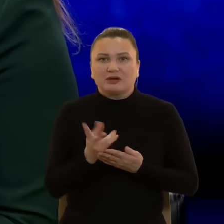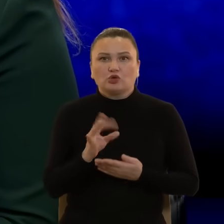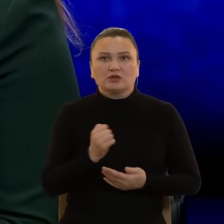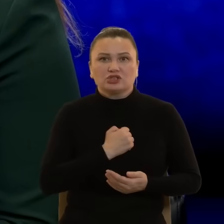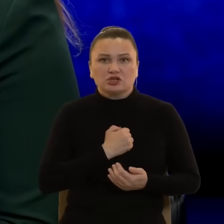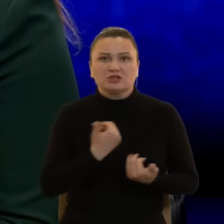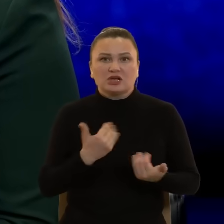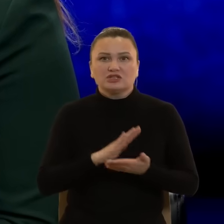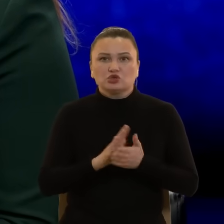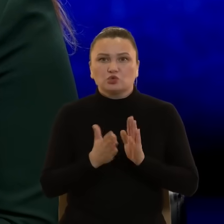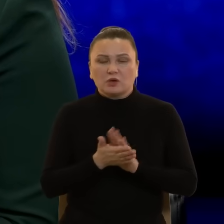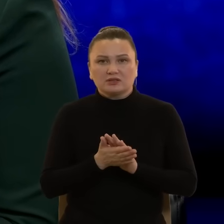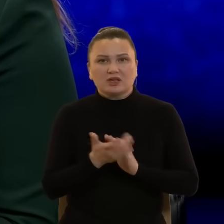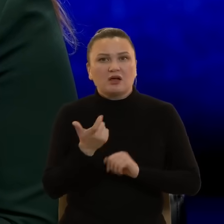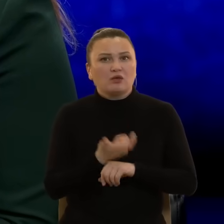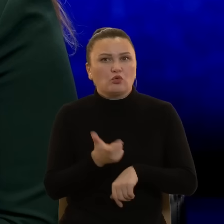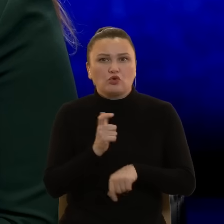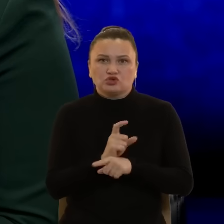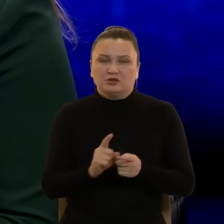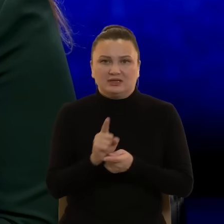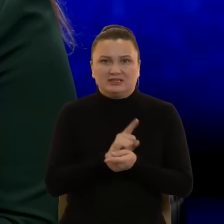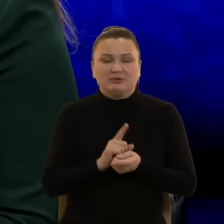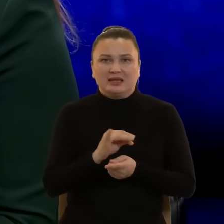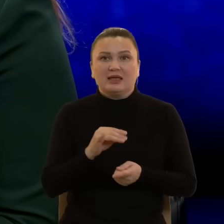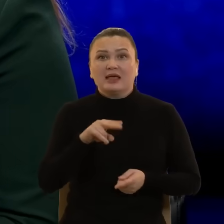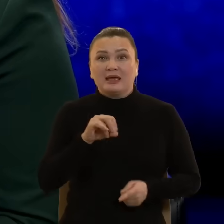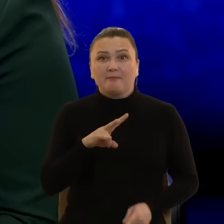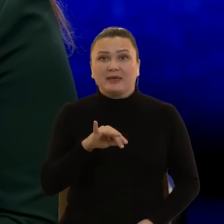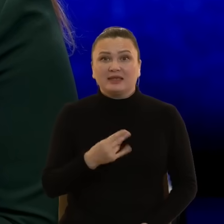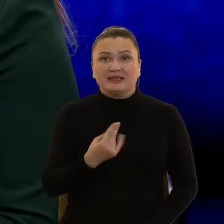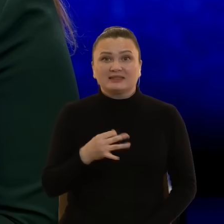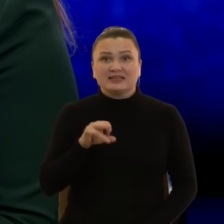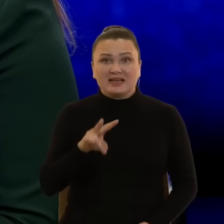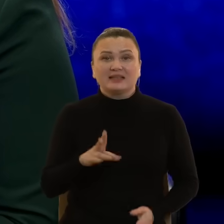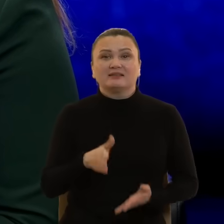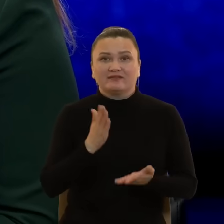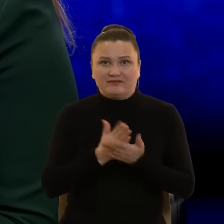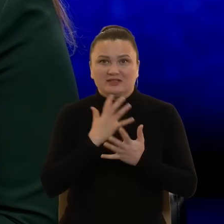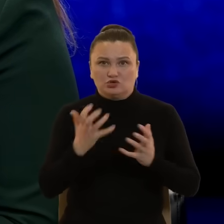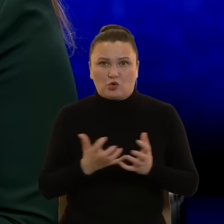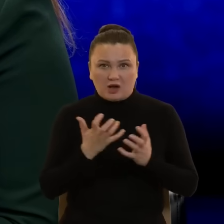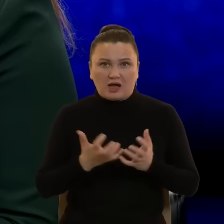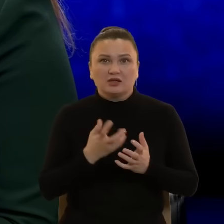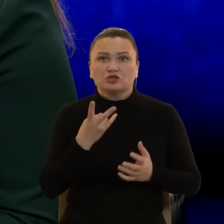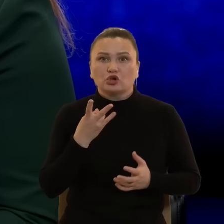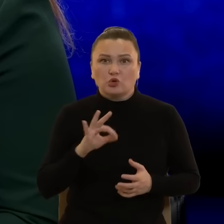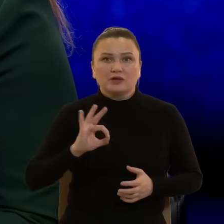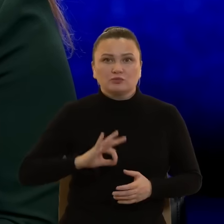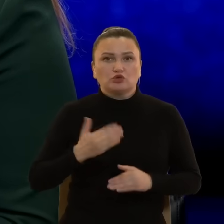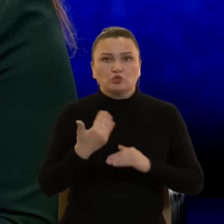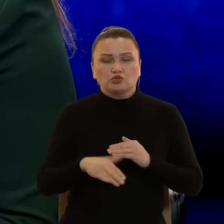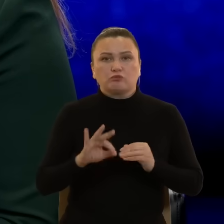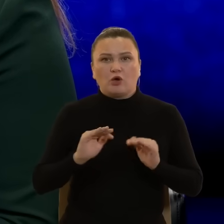сожалению, ситуация сейчас значительно изменилась, и пенициллин остается в арсенале лекарственных препаратов, эффективных, но используется уже